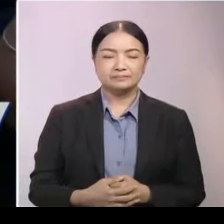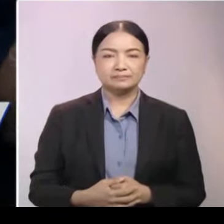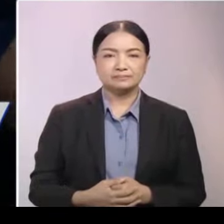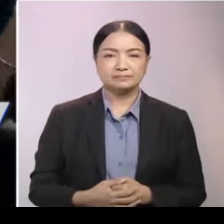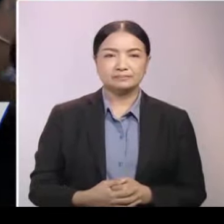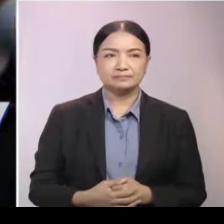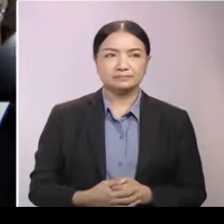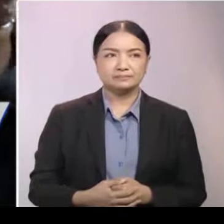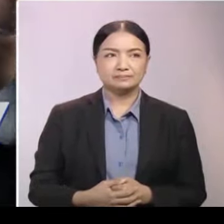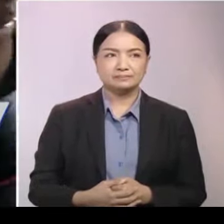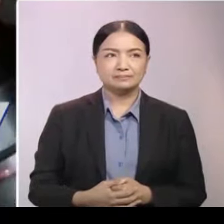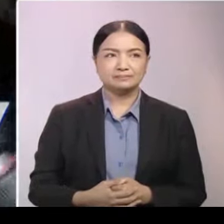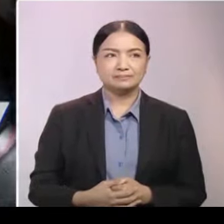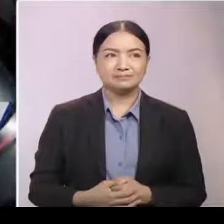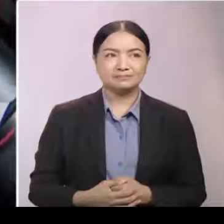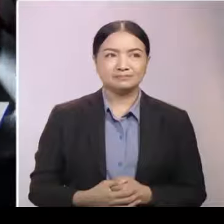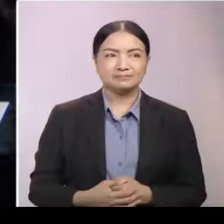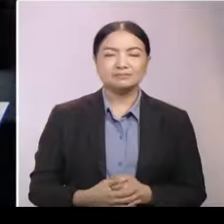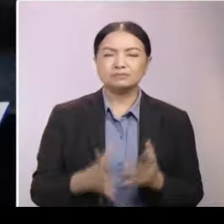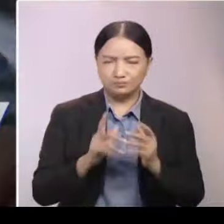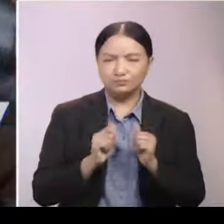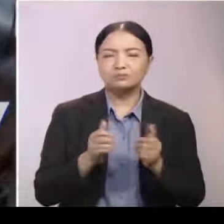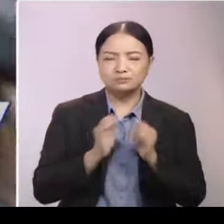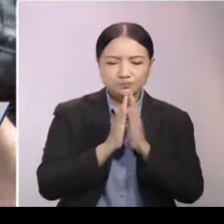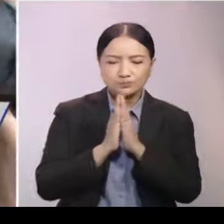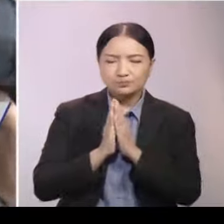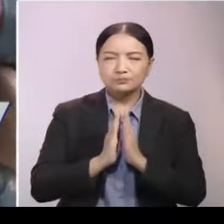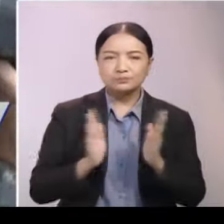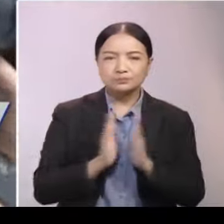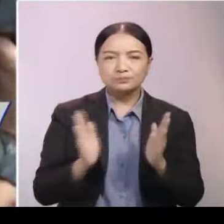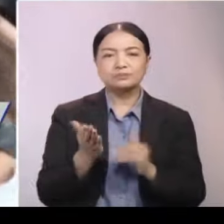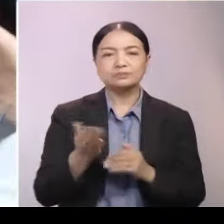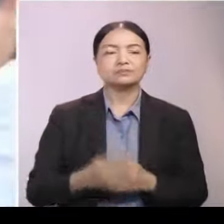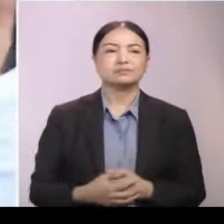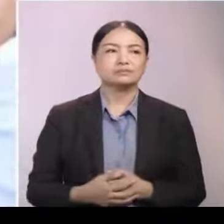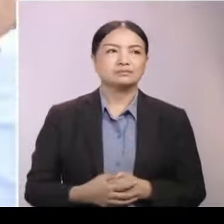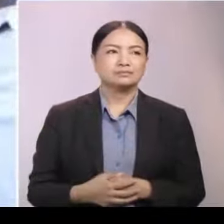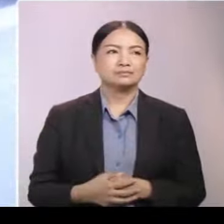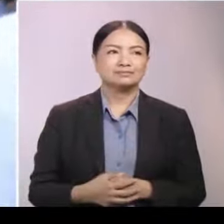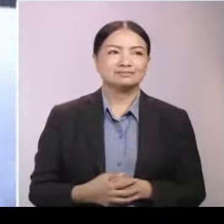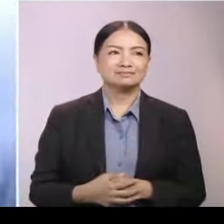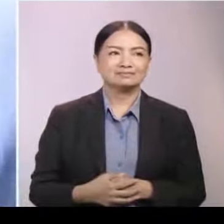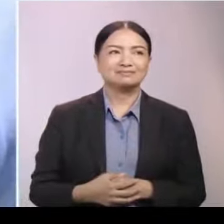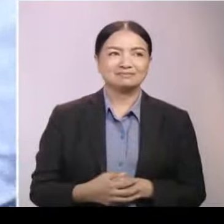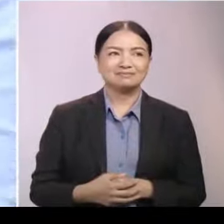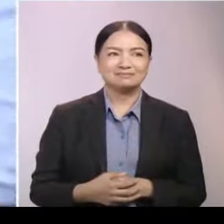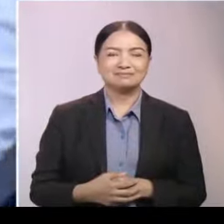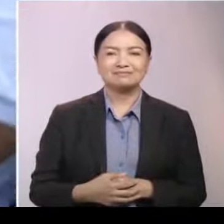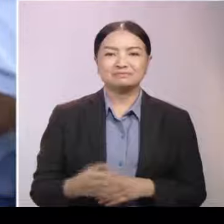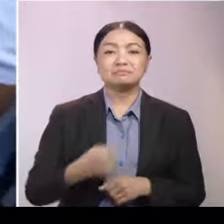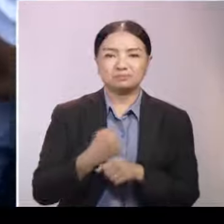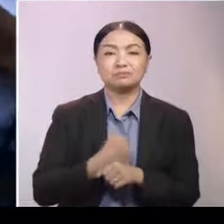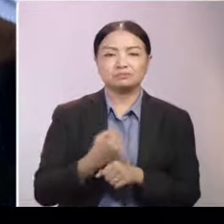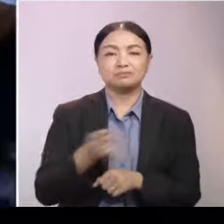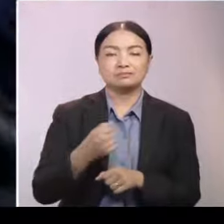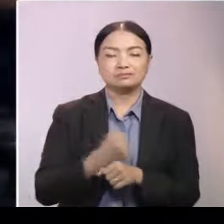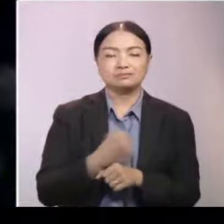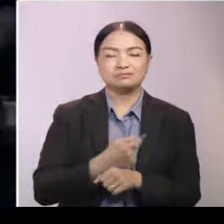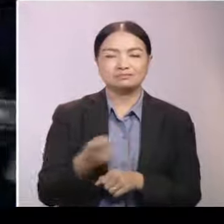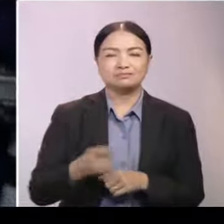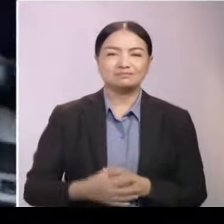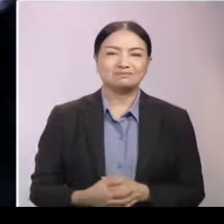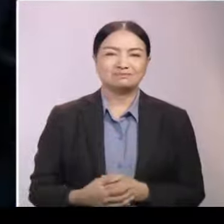คะจะขออนุญาตด้วยนะคะขอบคุณทุกท่านนะคะ เอาไหมซ้อมไหมซ้อมไหมครับซ้อมไหมครับท่านต้องซ้อมไหมครับ เรื่องที่ต้องพิ